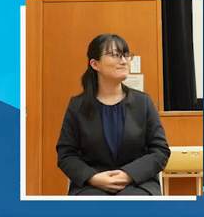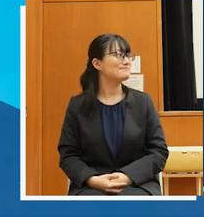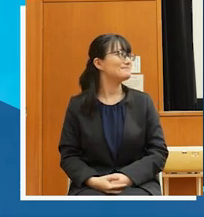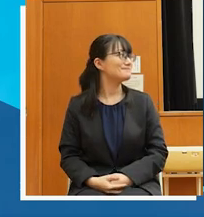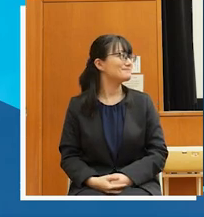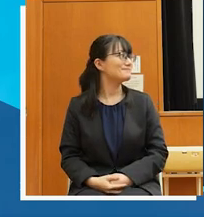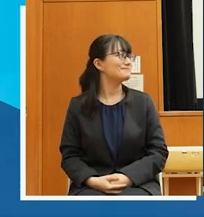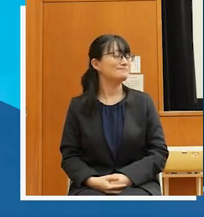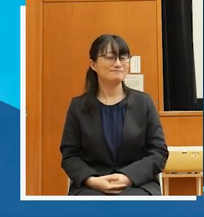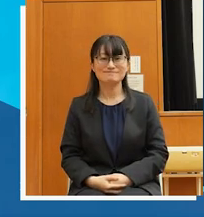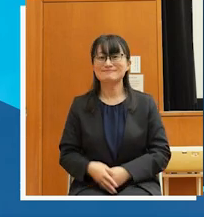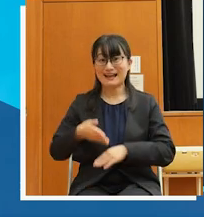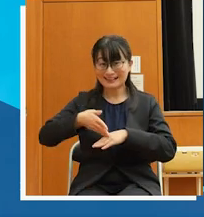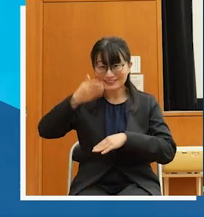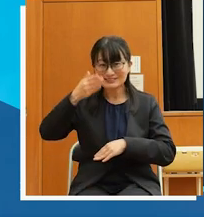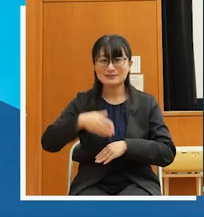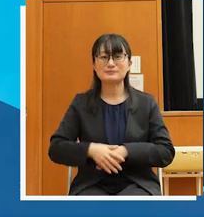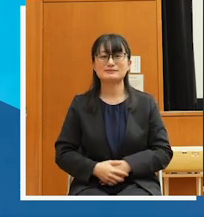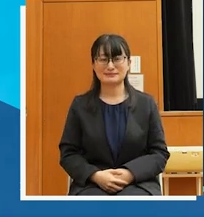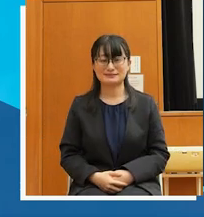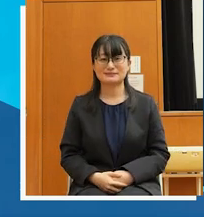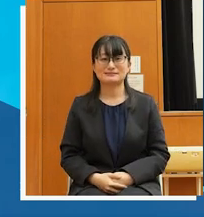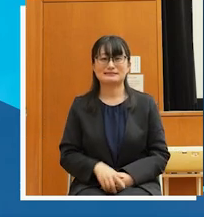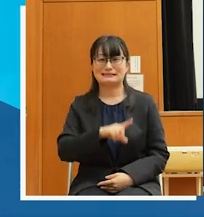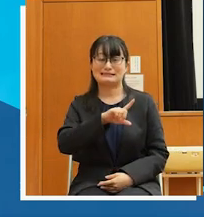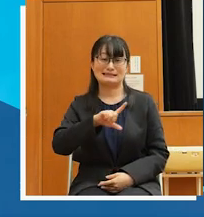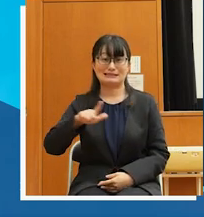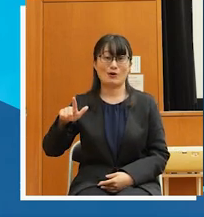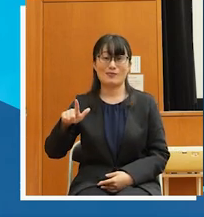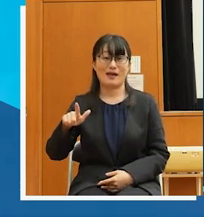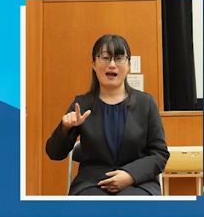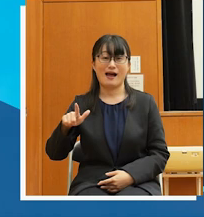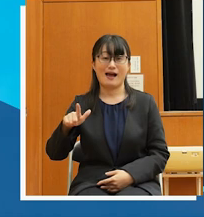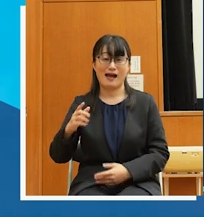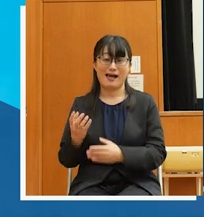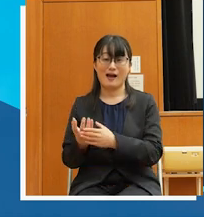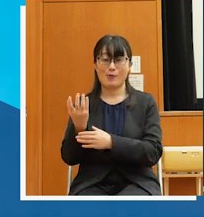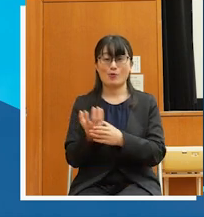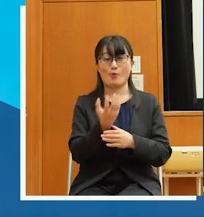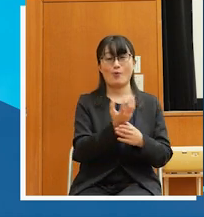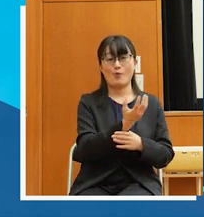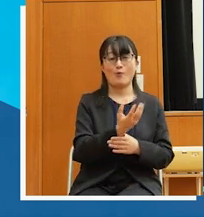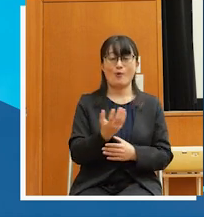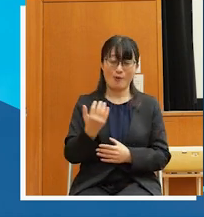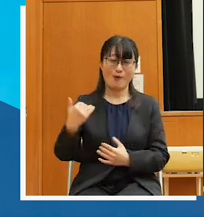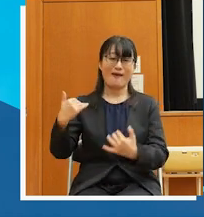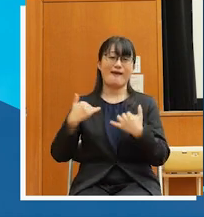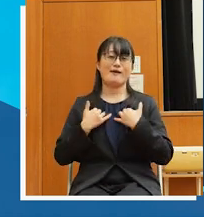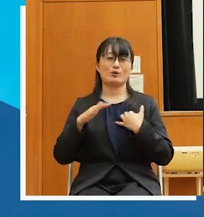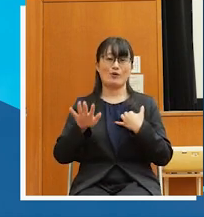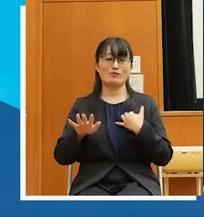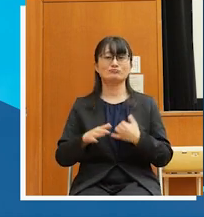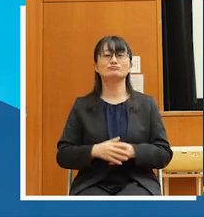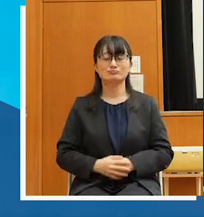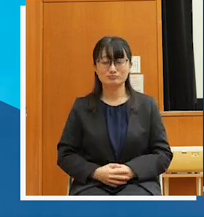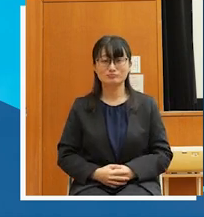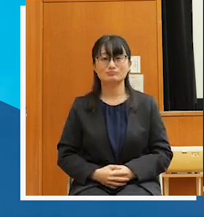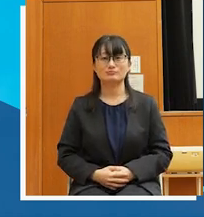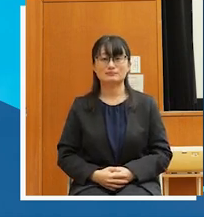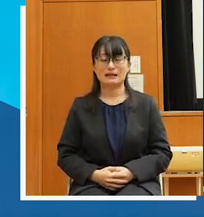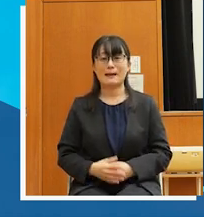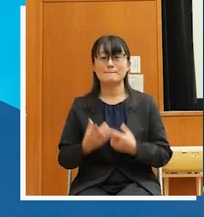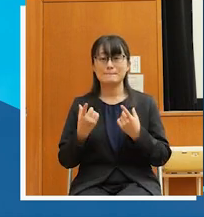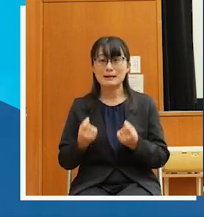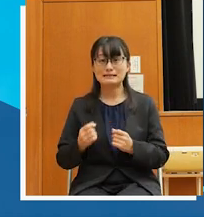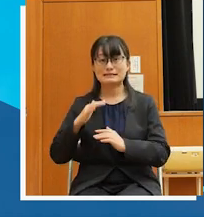入ってますかねはいありがとうございますといろんなことがあって私もこういう風に関心を持つようになったんですけどやっぱりこの戦争